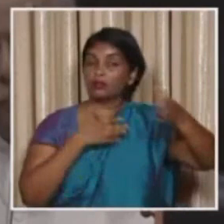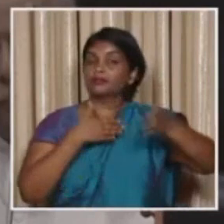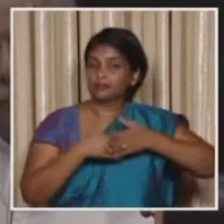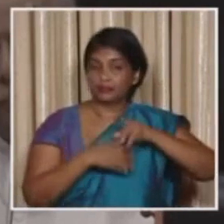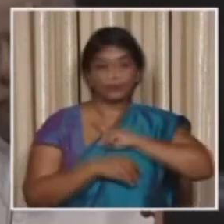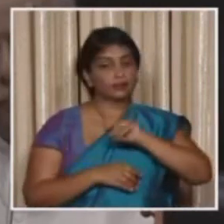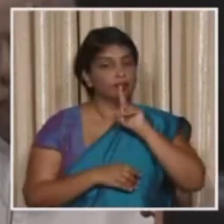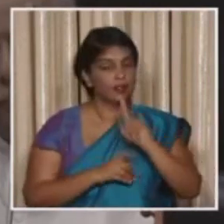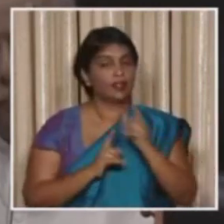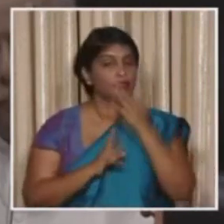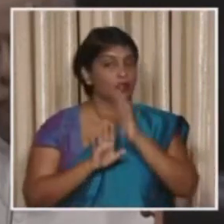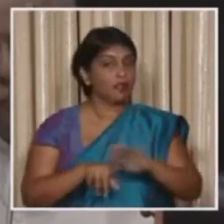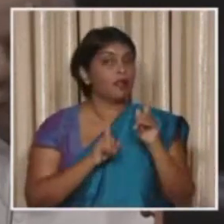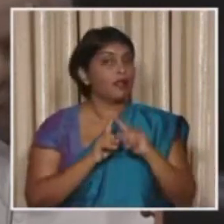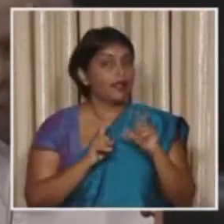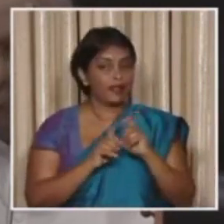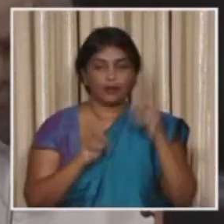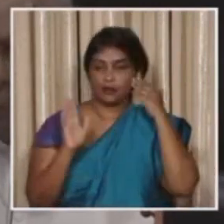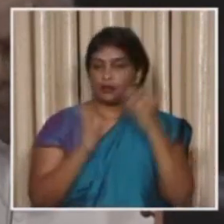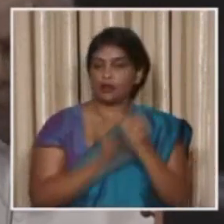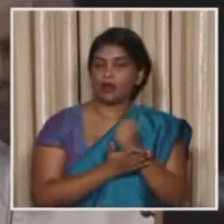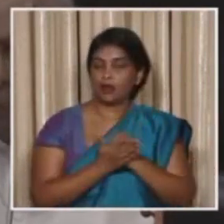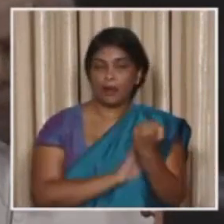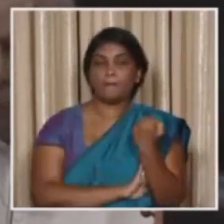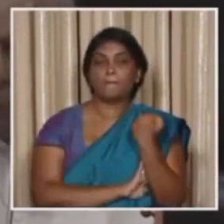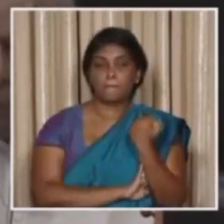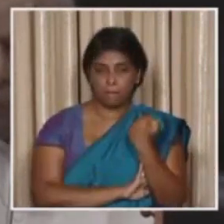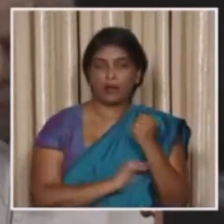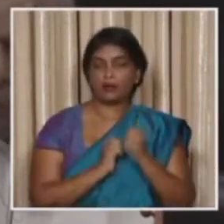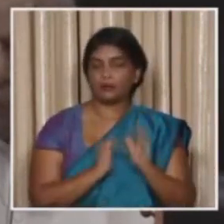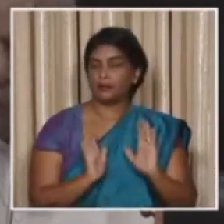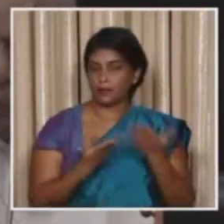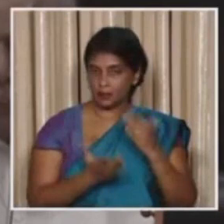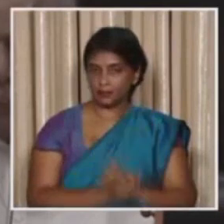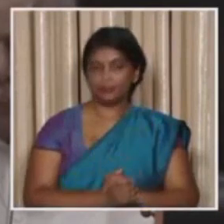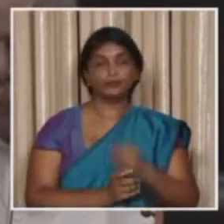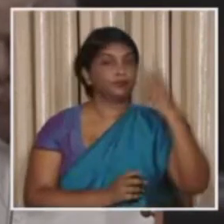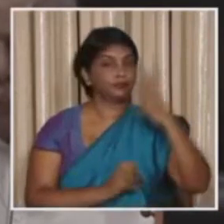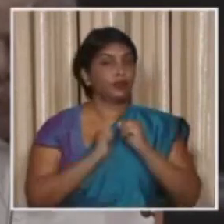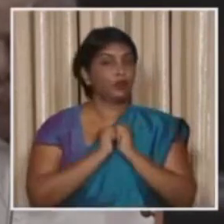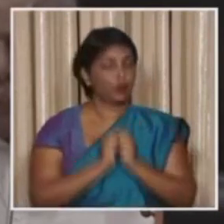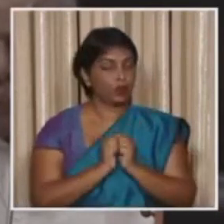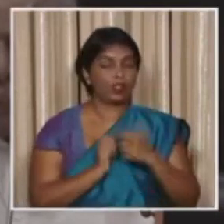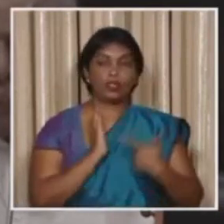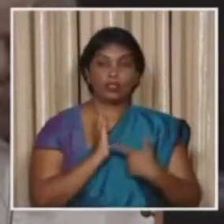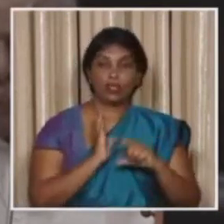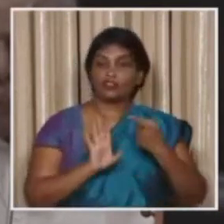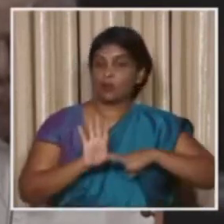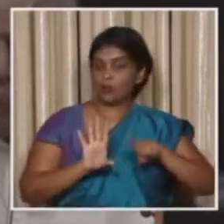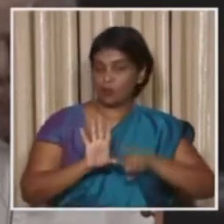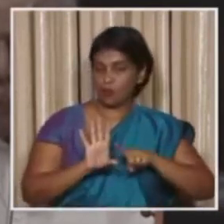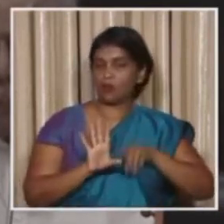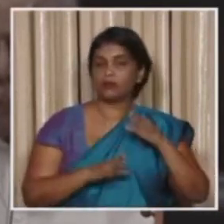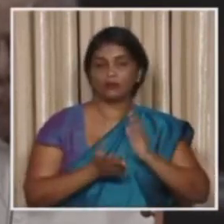සඳහන් වන පාසල් අධ්‍යාපන පිළිබඳ වූ සියලු බලතල ක්‍රියාත්මක කිරීම. තුන වෘත්තීය තාක්ෂණ පුහුණු කටයුතු